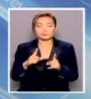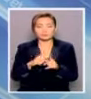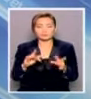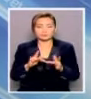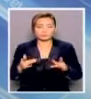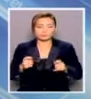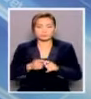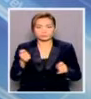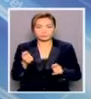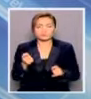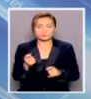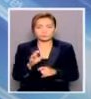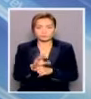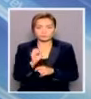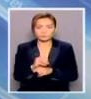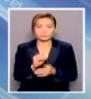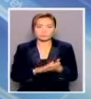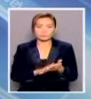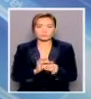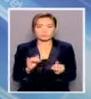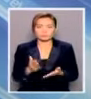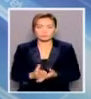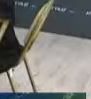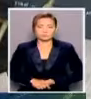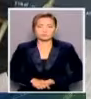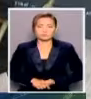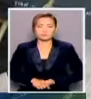әлеуметтік желісіне бейне жазба түрінде таратады.